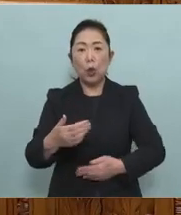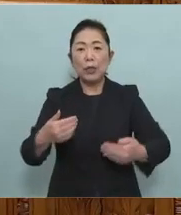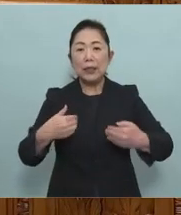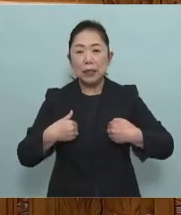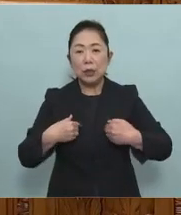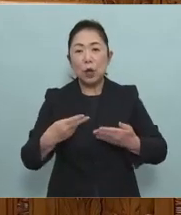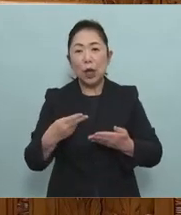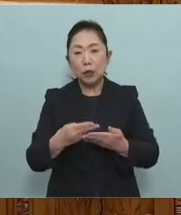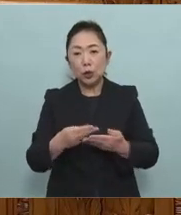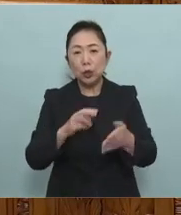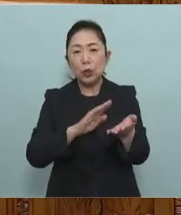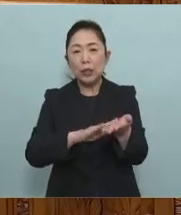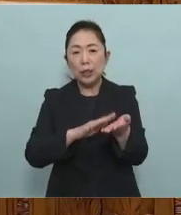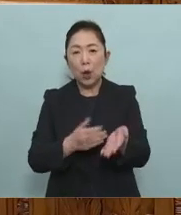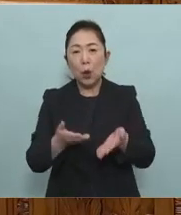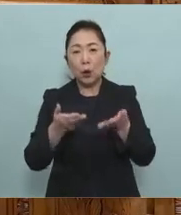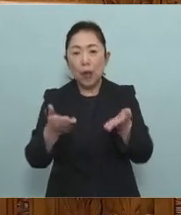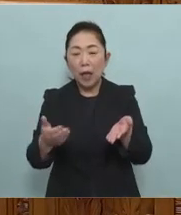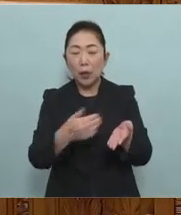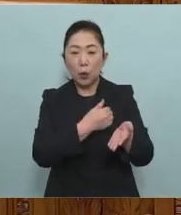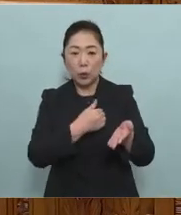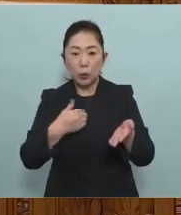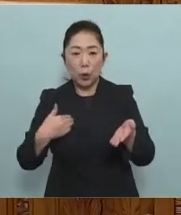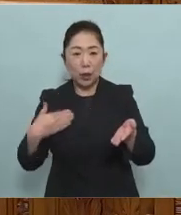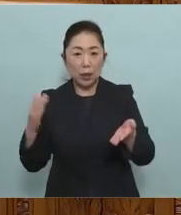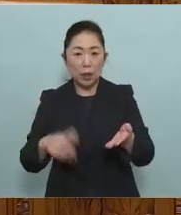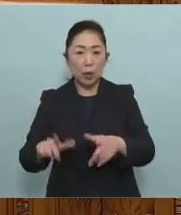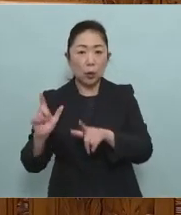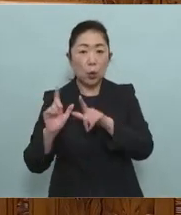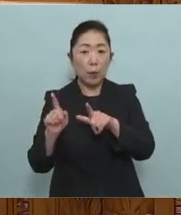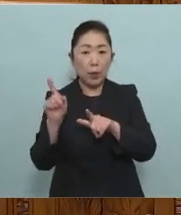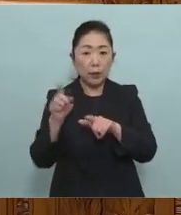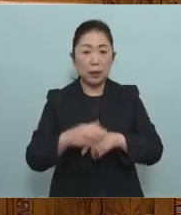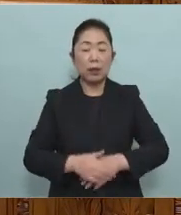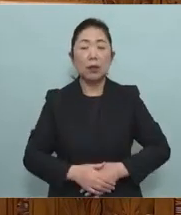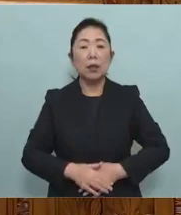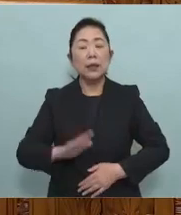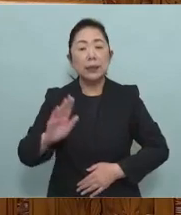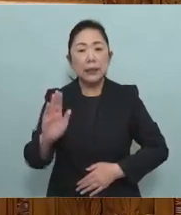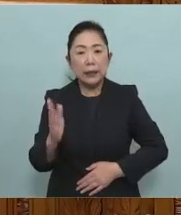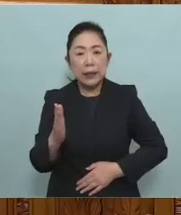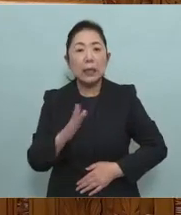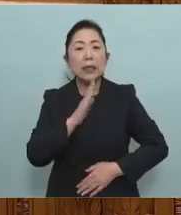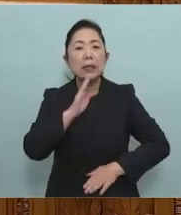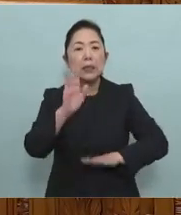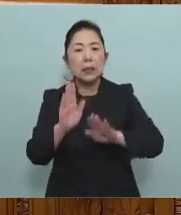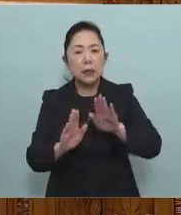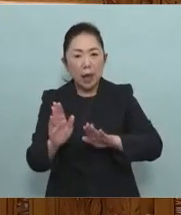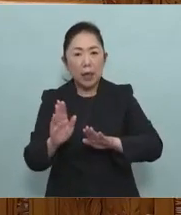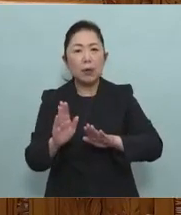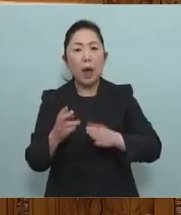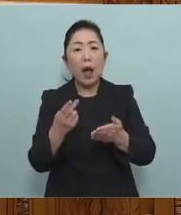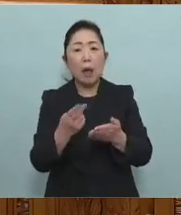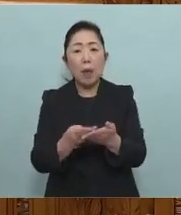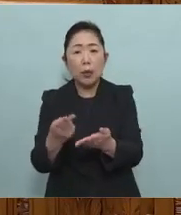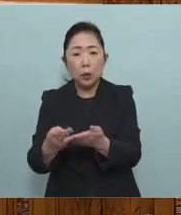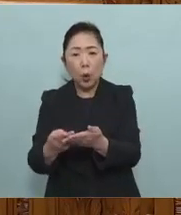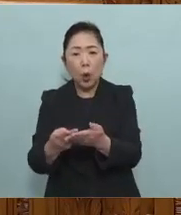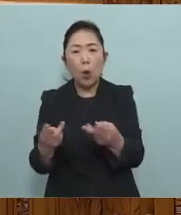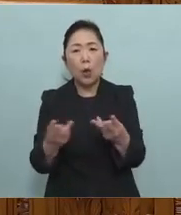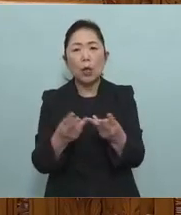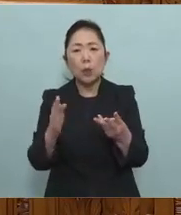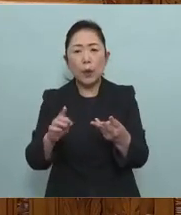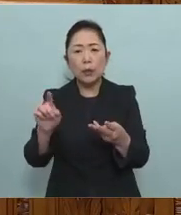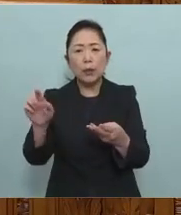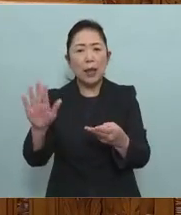な入院医療を提供することができたと答弁されています。しかし実態は、ベッドはあっても人手は足り